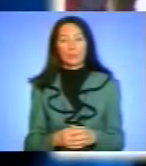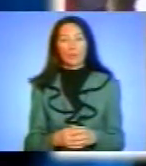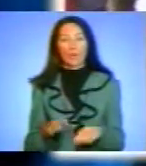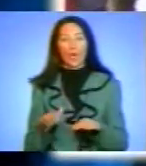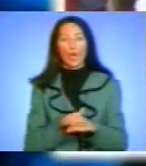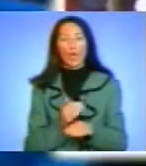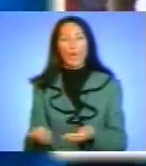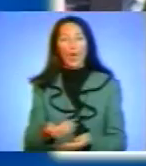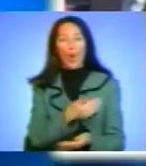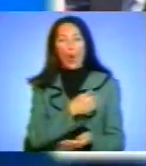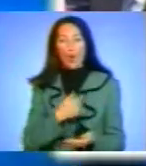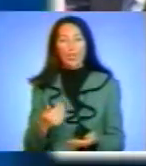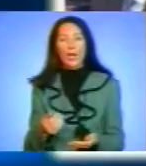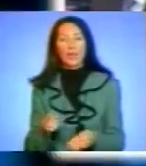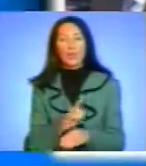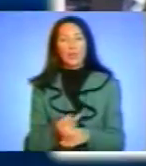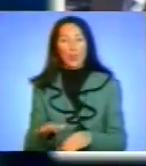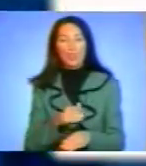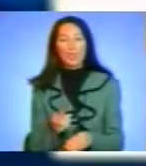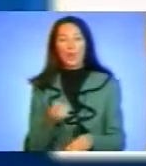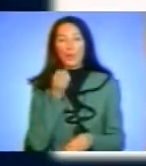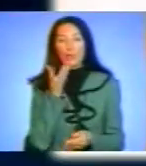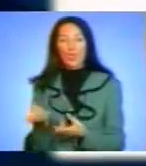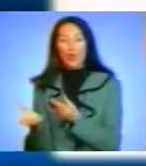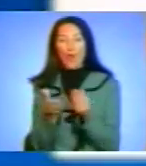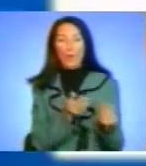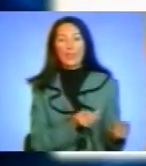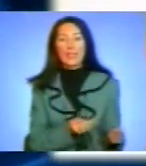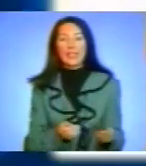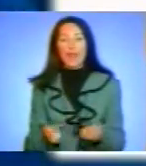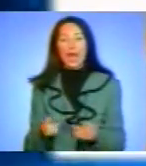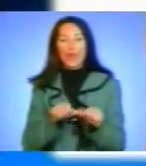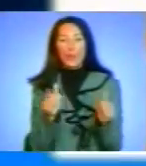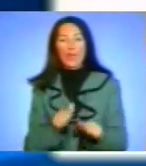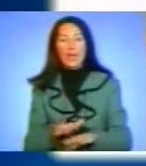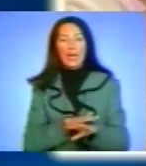Добрий урожай Тернопільщини позитивно вплине на формування ринку зерна у